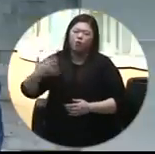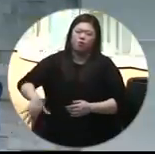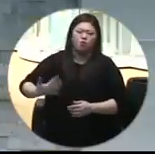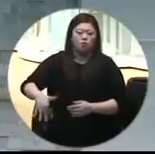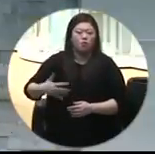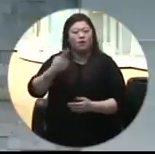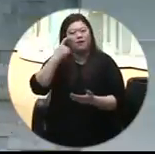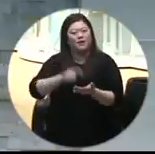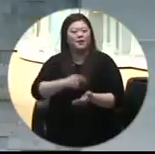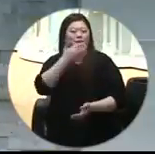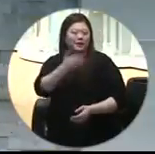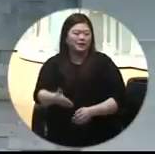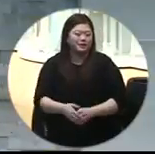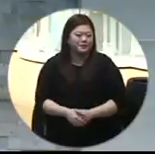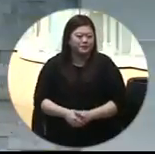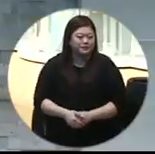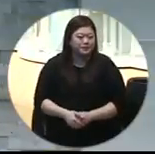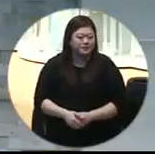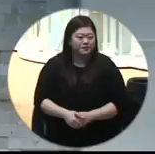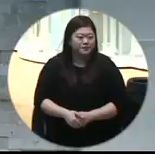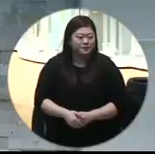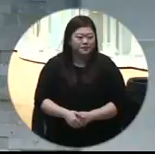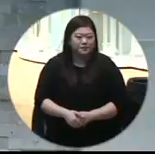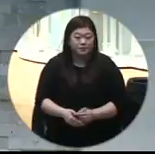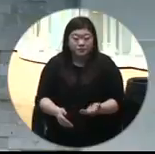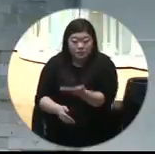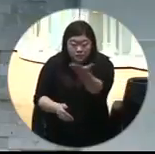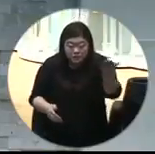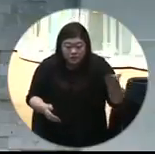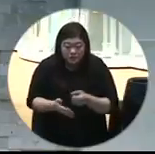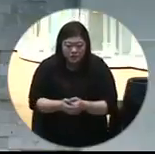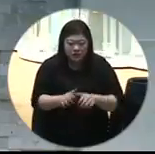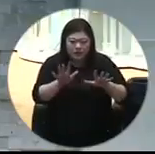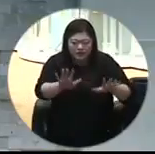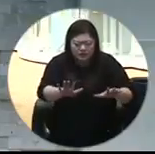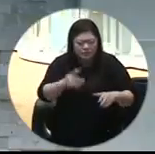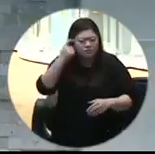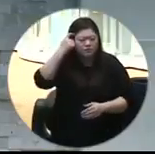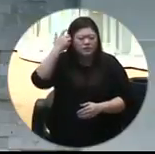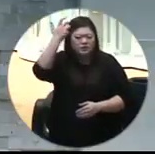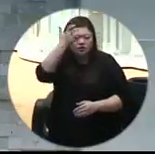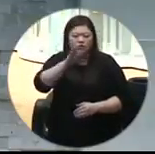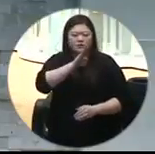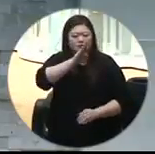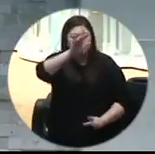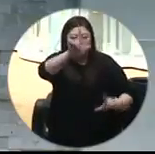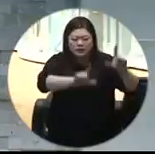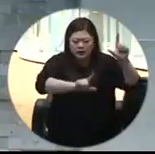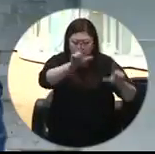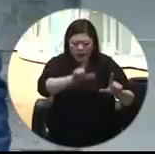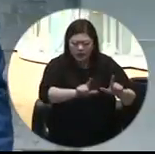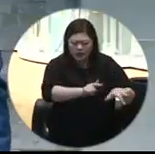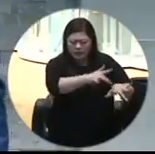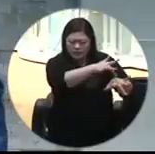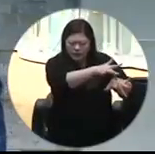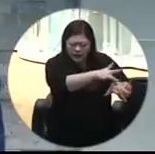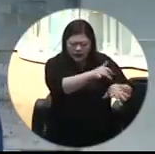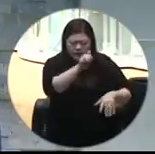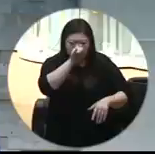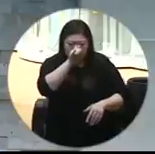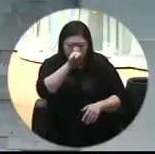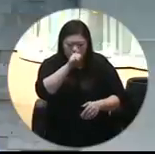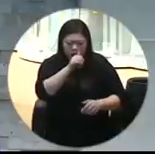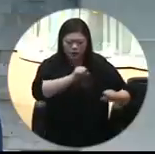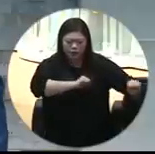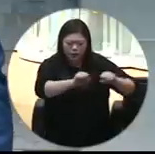통해서 예언계절 성도들은 영적 실체를 올바로 이해하고 자, 하나님의 눈과